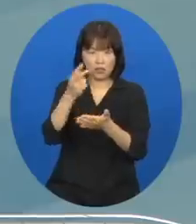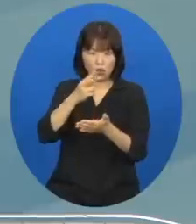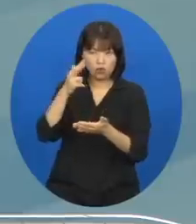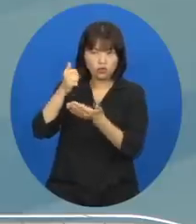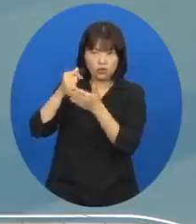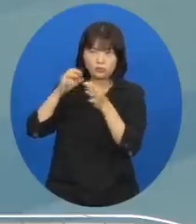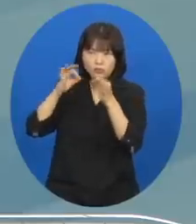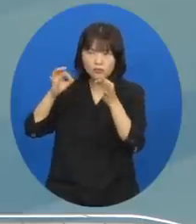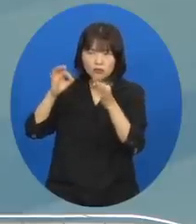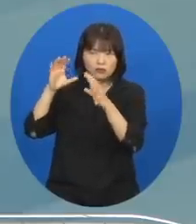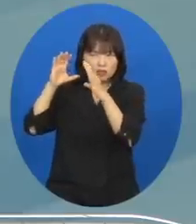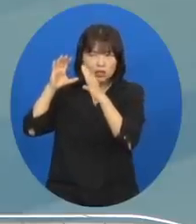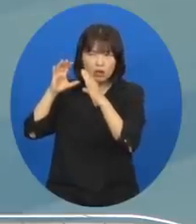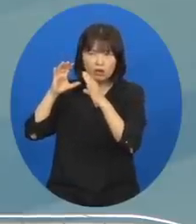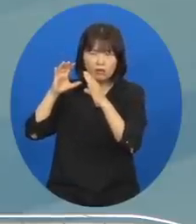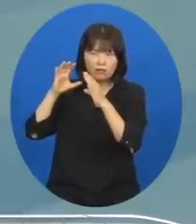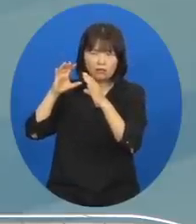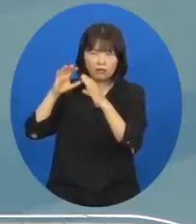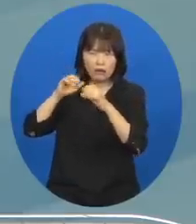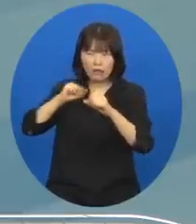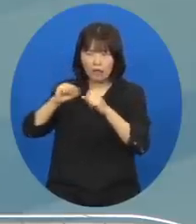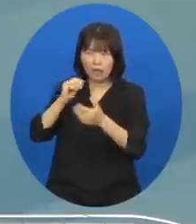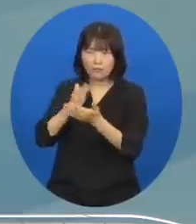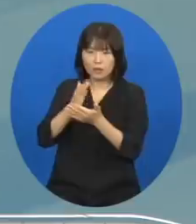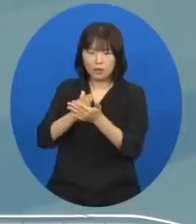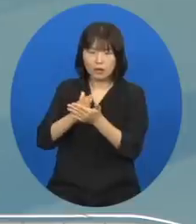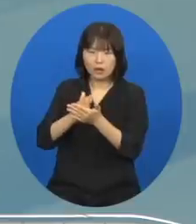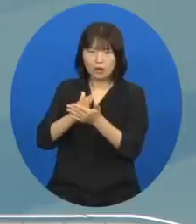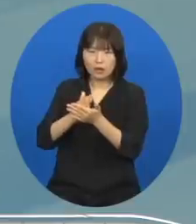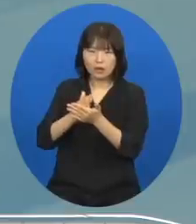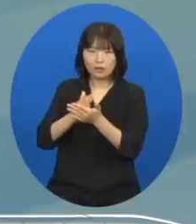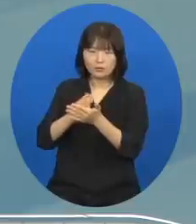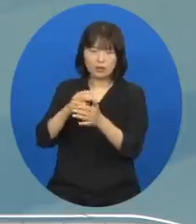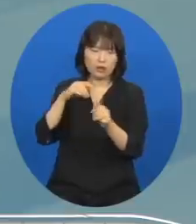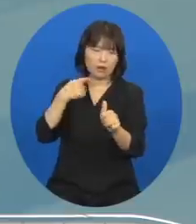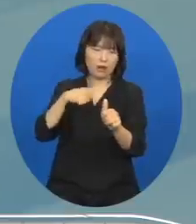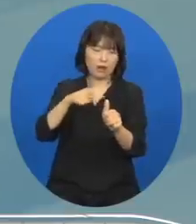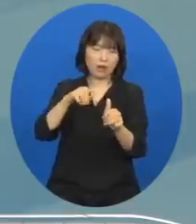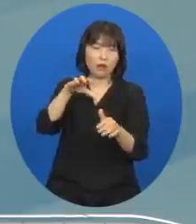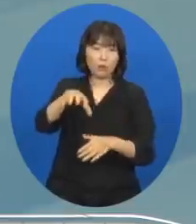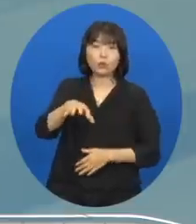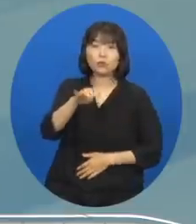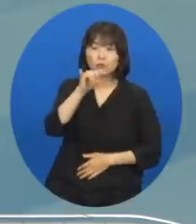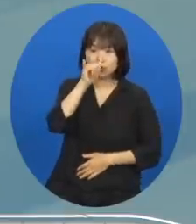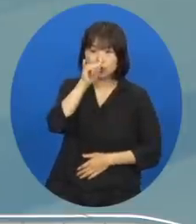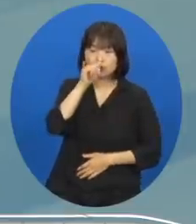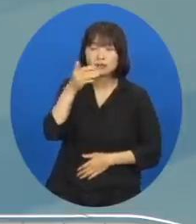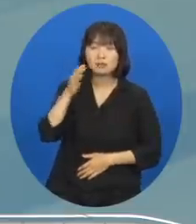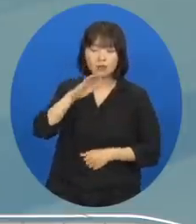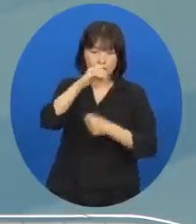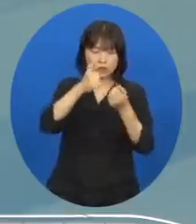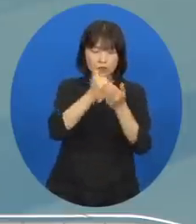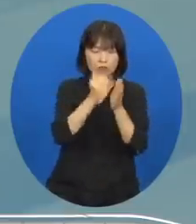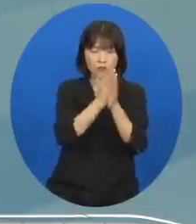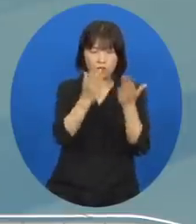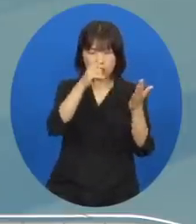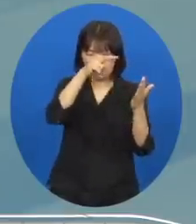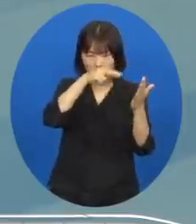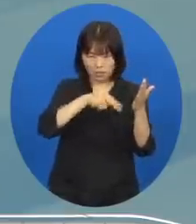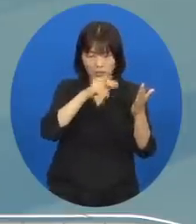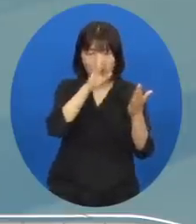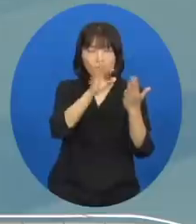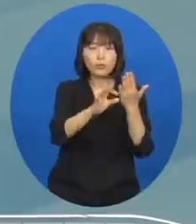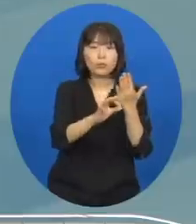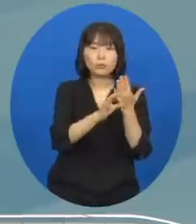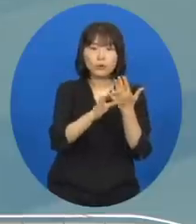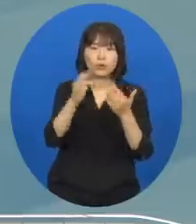성경 읽으면 되지, 이렇게 가르치는 데도 있습니다. 그러나 성경을 가만히 읽어보세요.